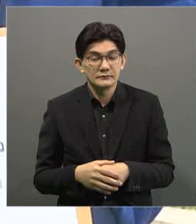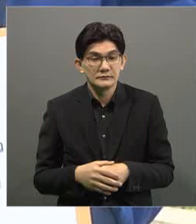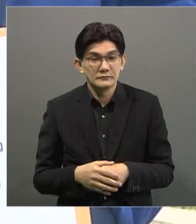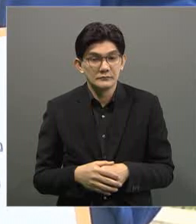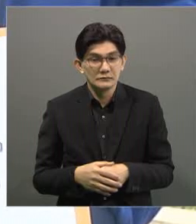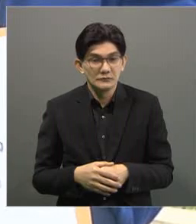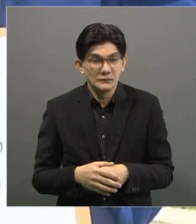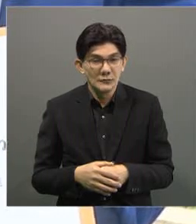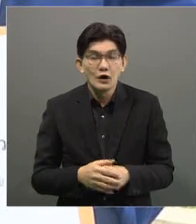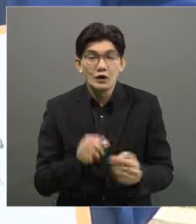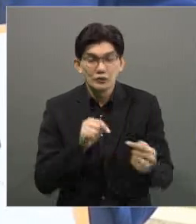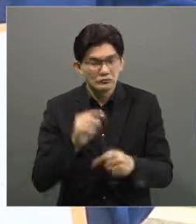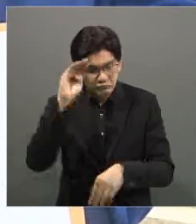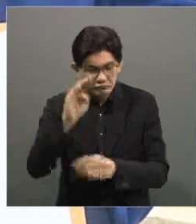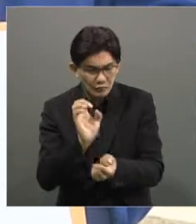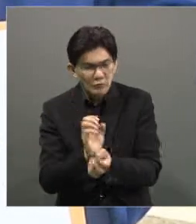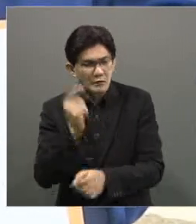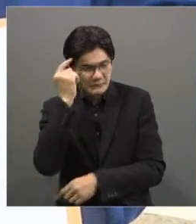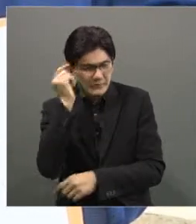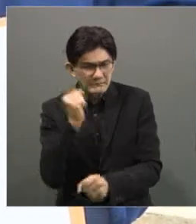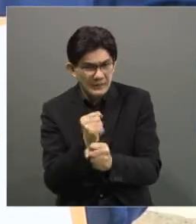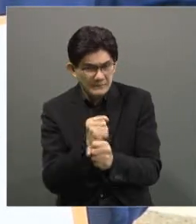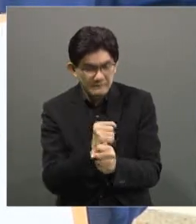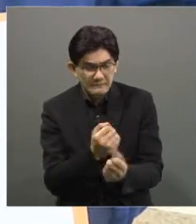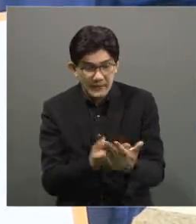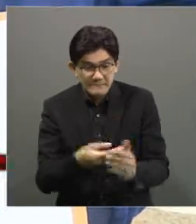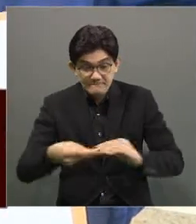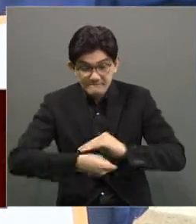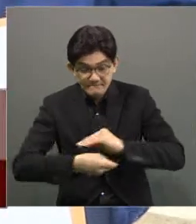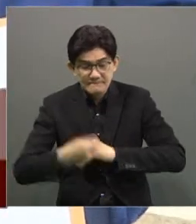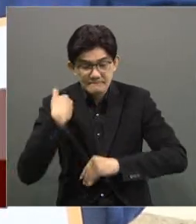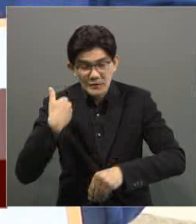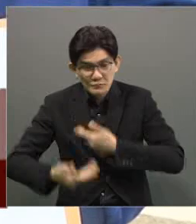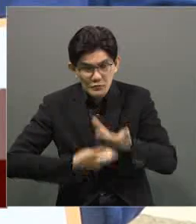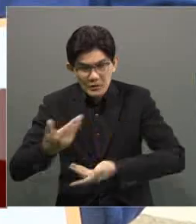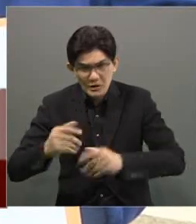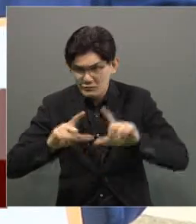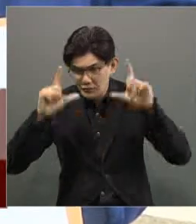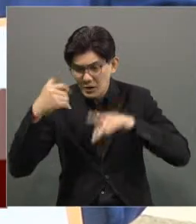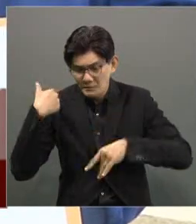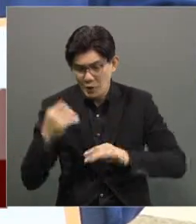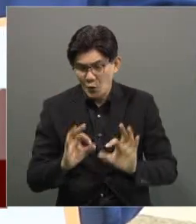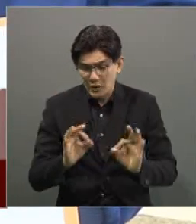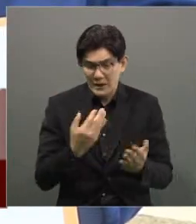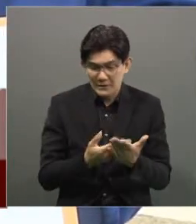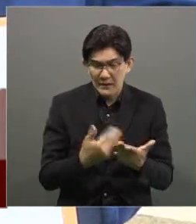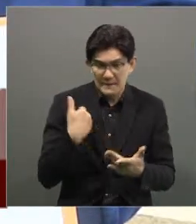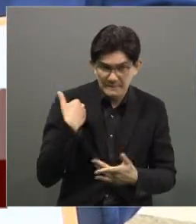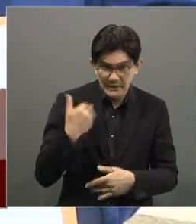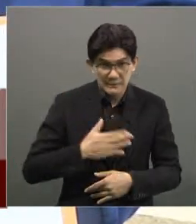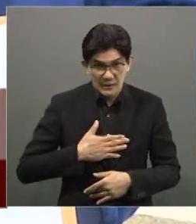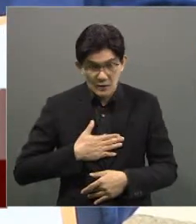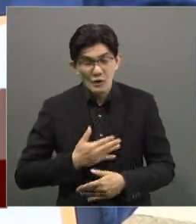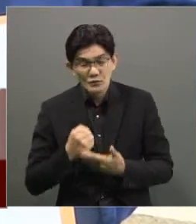1ช่องโหว่ของตำรวจที่สามารถจะเรียกรับสินบนผู้ค้ารายใหญ่อาจจะโอเคนะฉันมีตังค์ทำให้ฉันเป็น